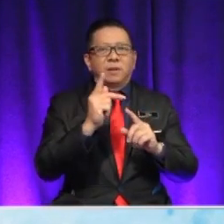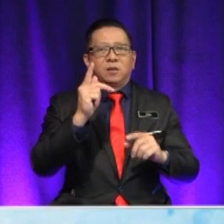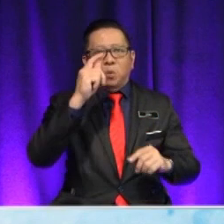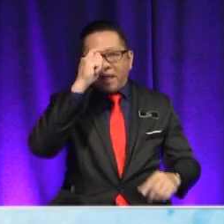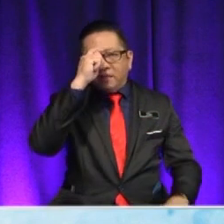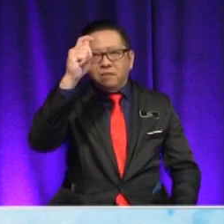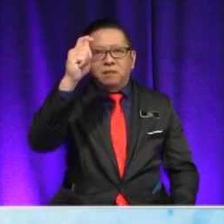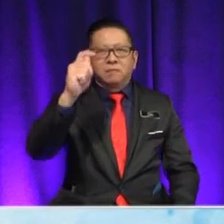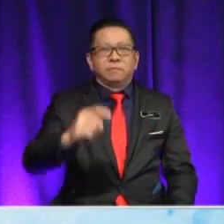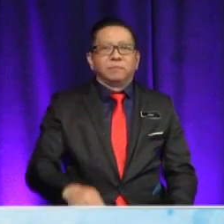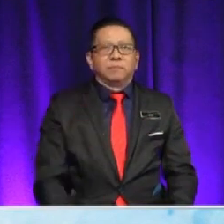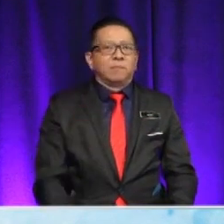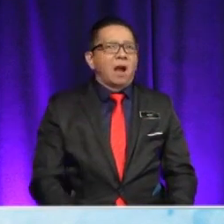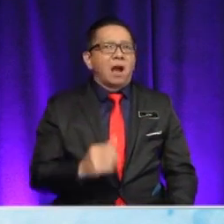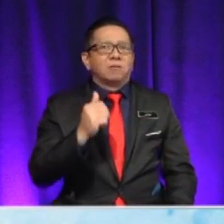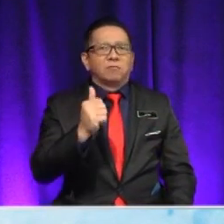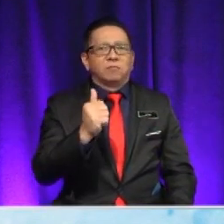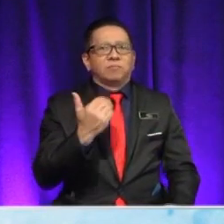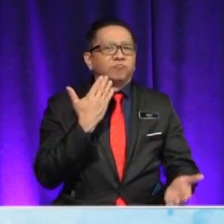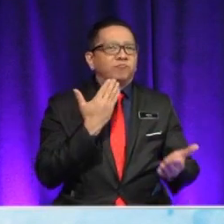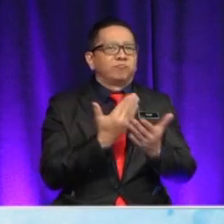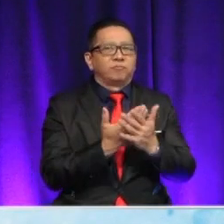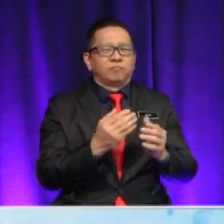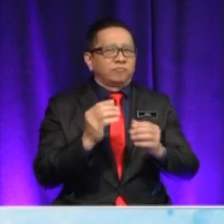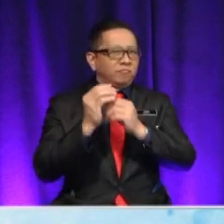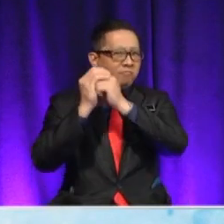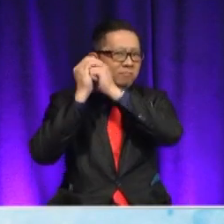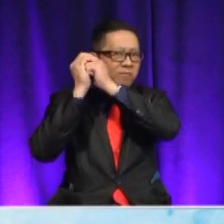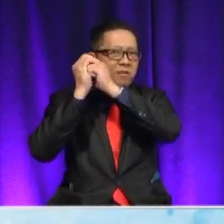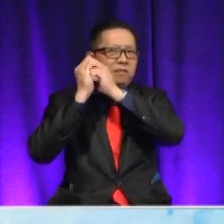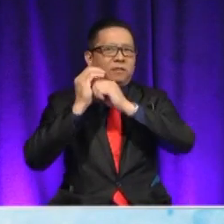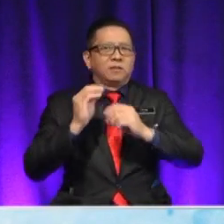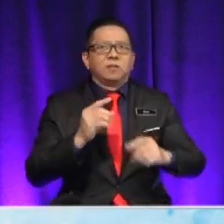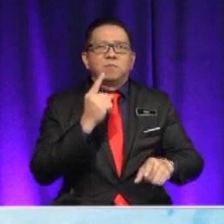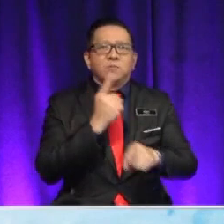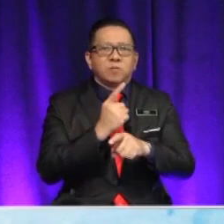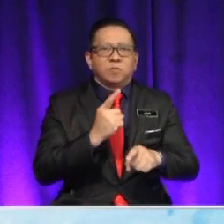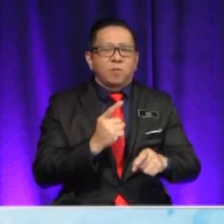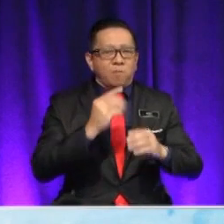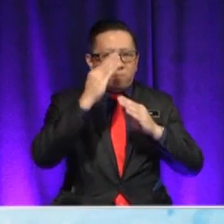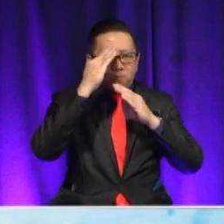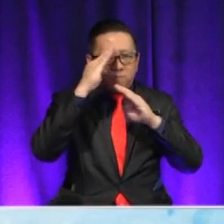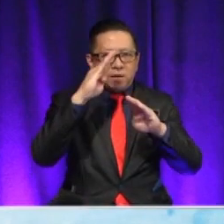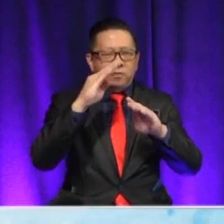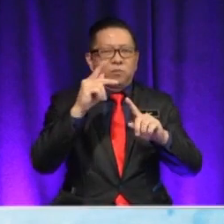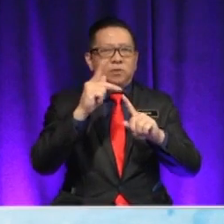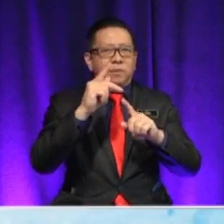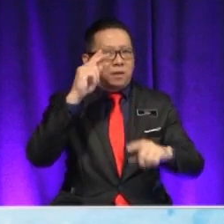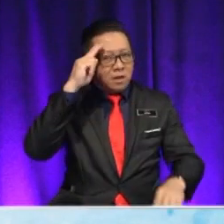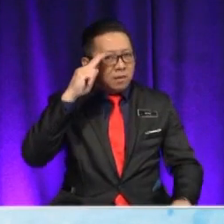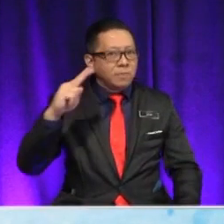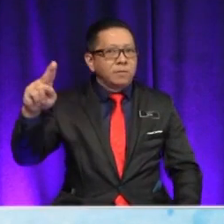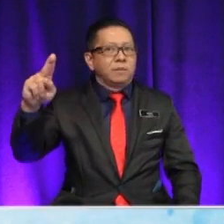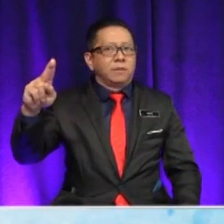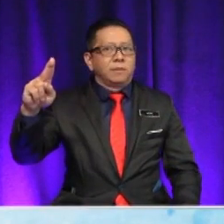Tuhan. Okey, bagus Danish. Okey, tahniah. Okey, jadi betul. Okey, patuh pada agama itu okey